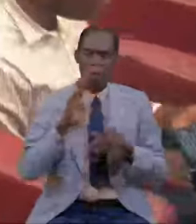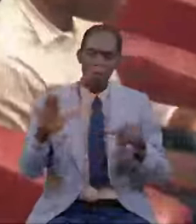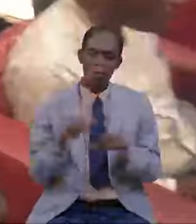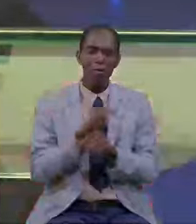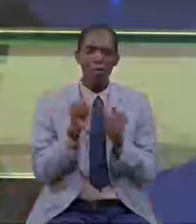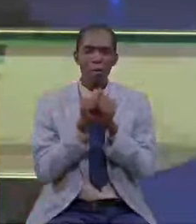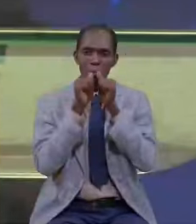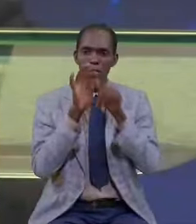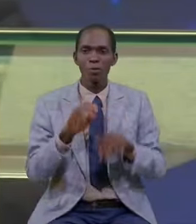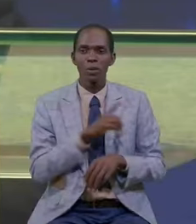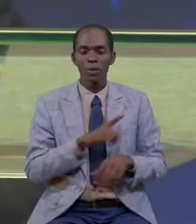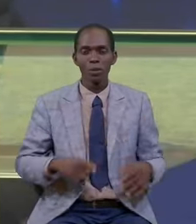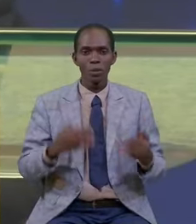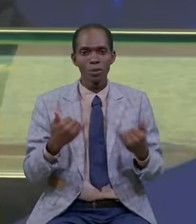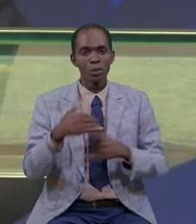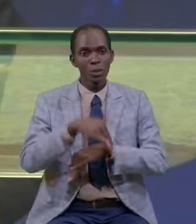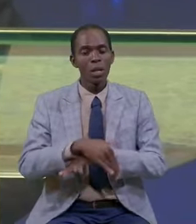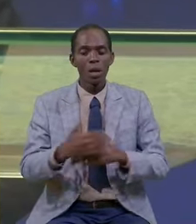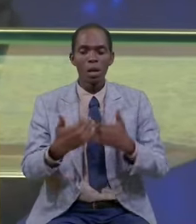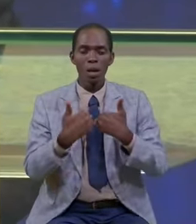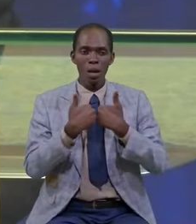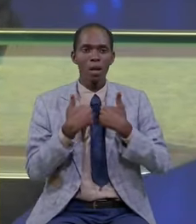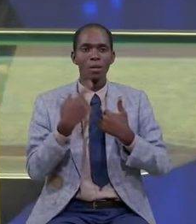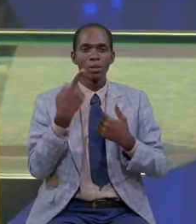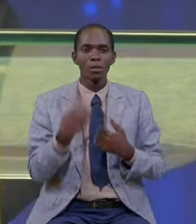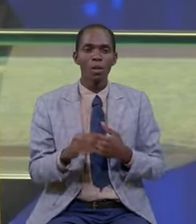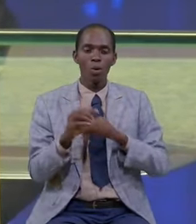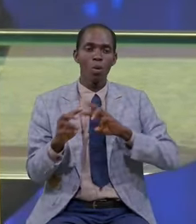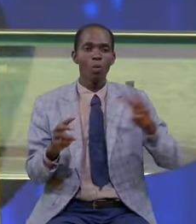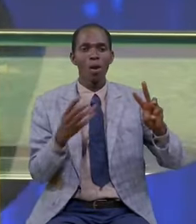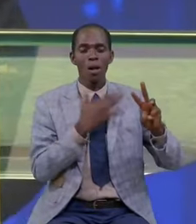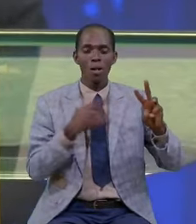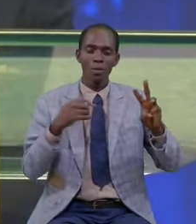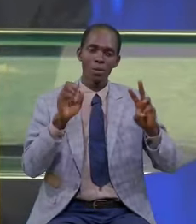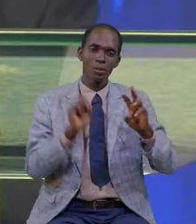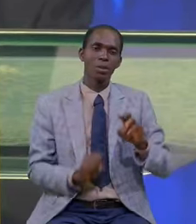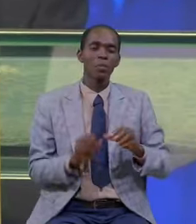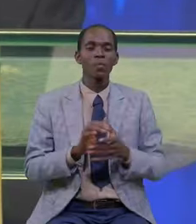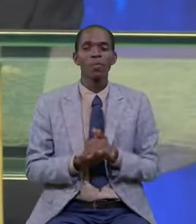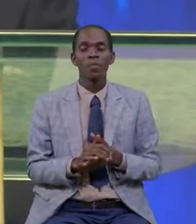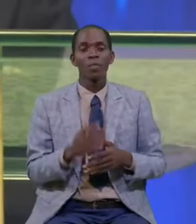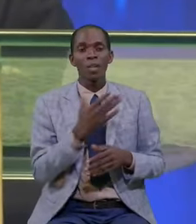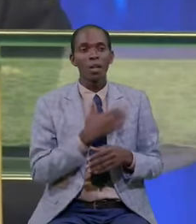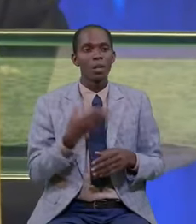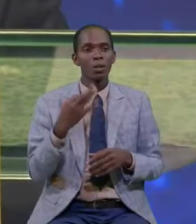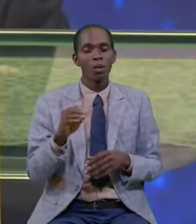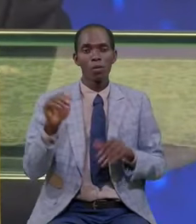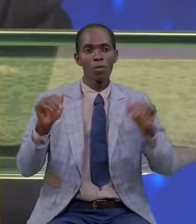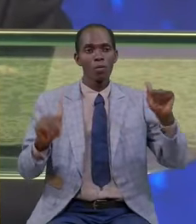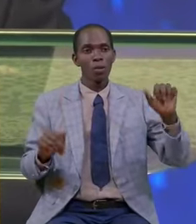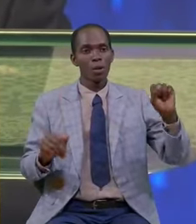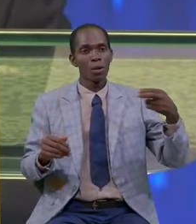de l'Éternel ce soir. Prends possession de l'Occident et du Midi. Sur Asser, il dit,